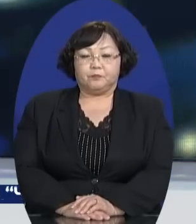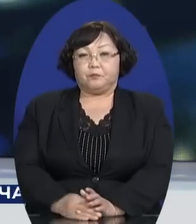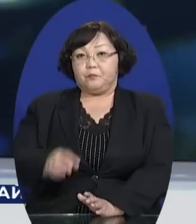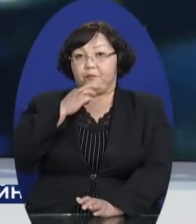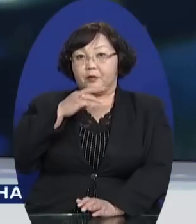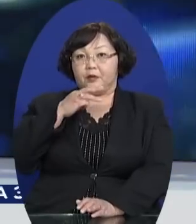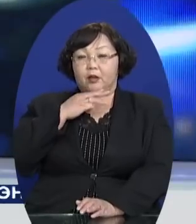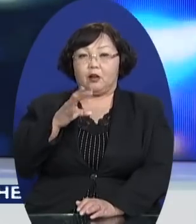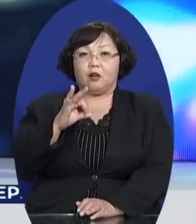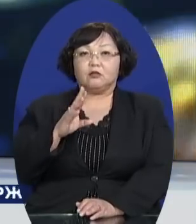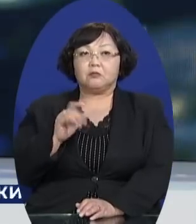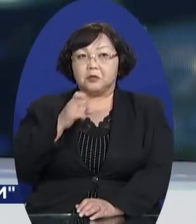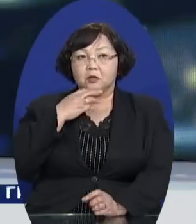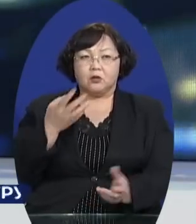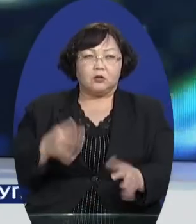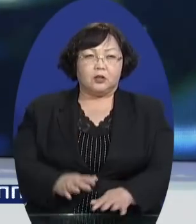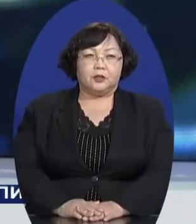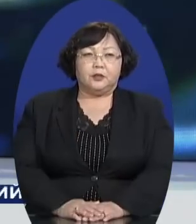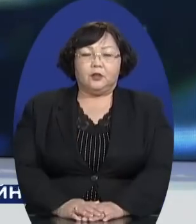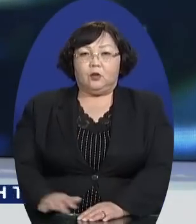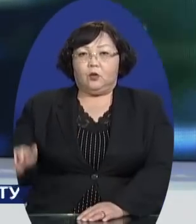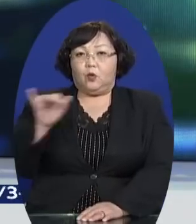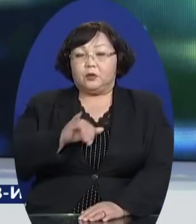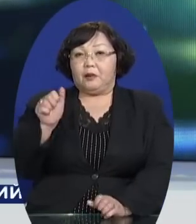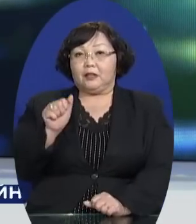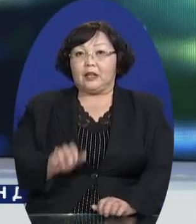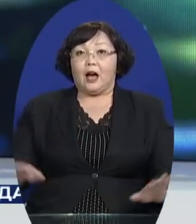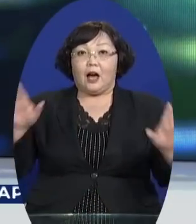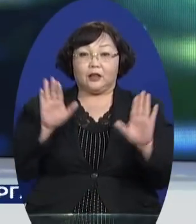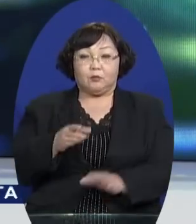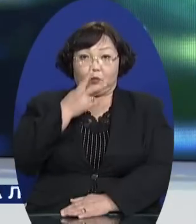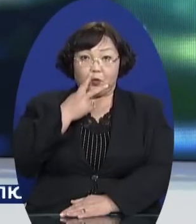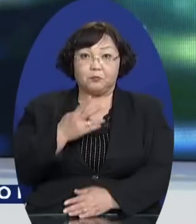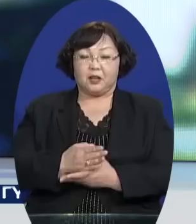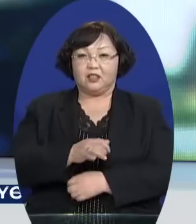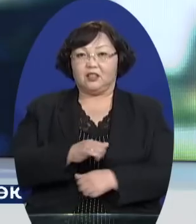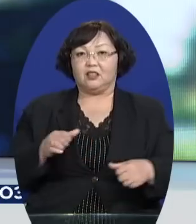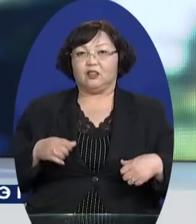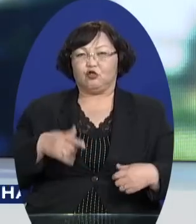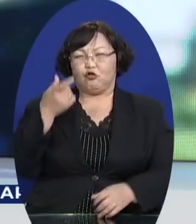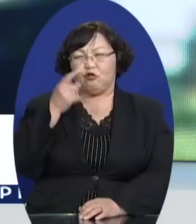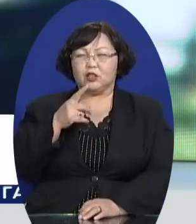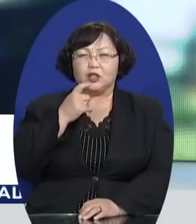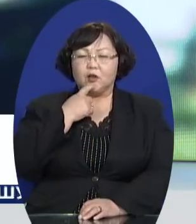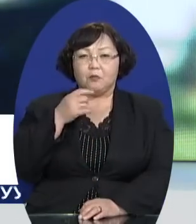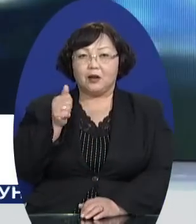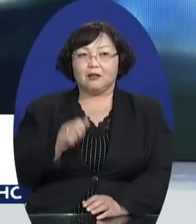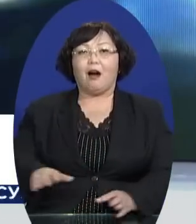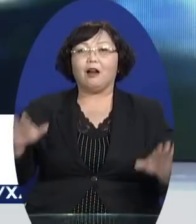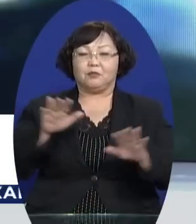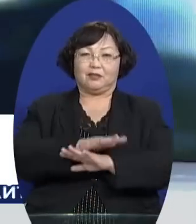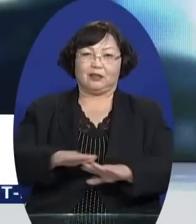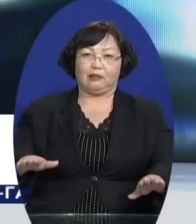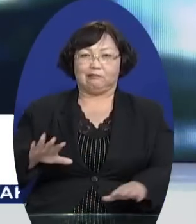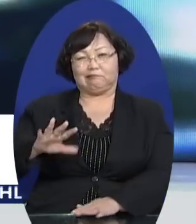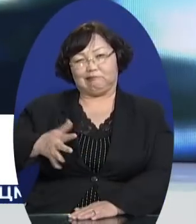Мэдээллийг отхон цэцэг тав хөндрүүлээ. Жил бүр улсын их баяр наадам үзэж байгаа иргэдийн өмнө тулгардаг хамгийн том асуудал бол наадмын талбайн тохижилт байдаг. Тухайлбал хүй долоо